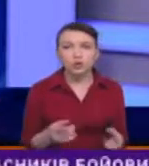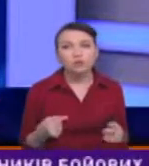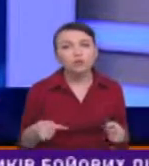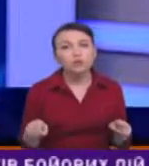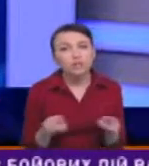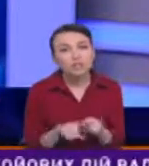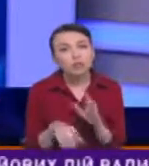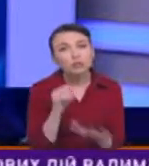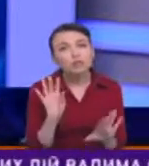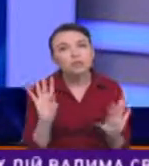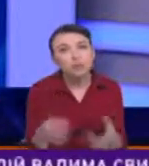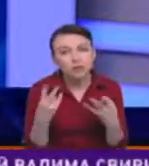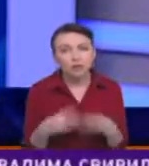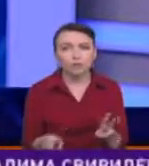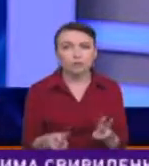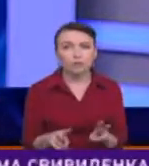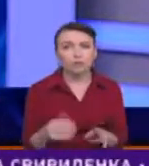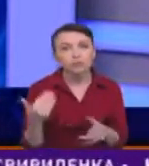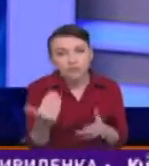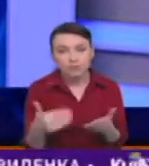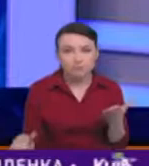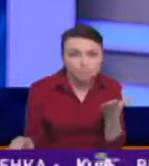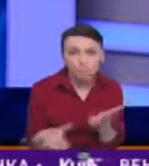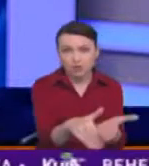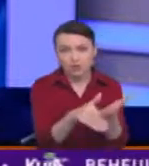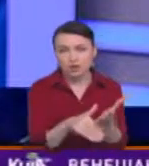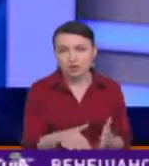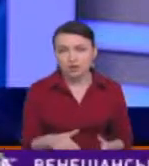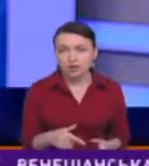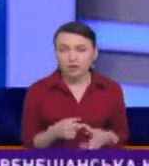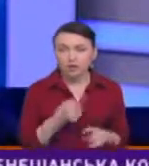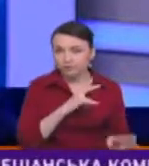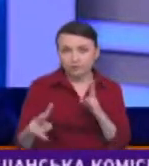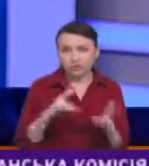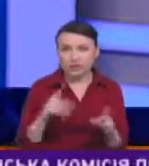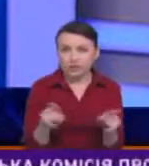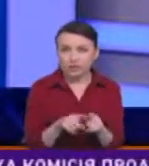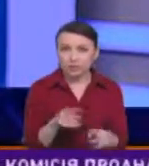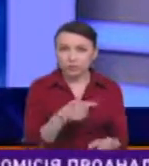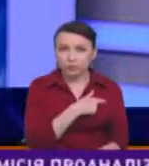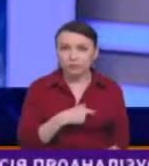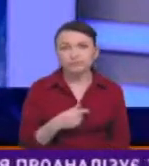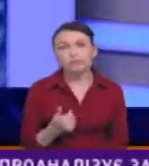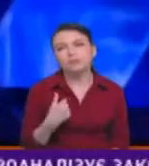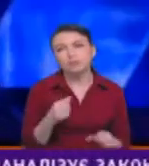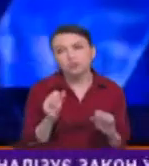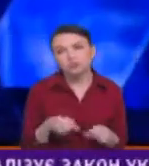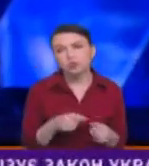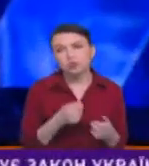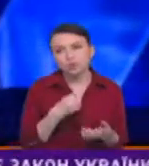якраз обирати не треба, бо ви їм допомагаєте. От приходу таких от депутатів. Можу тільки підтвердити ваші